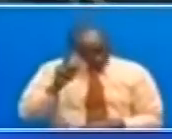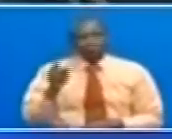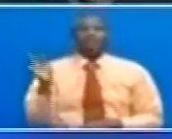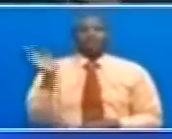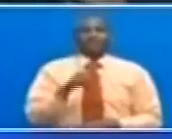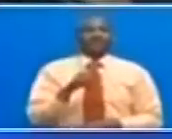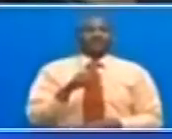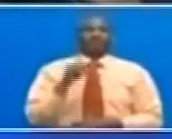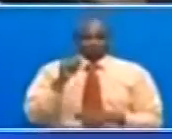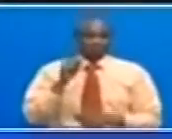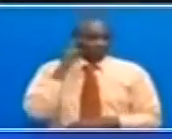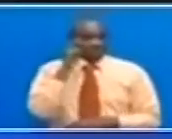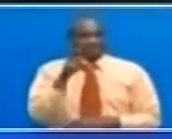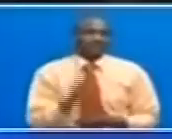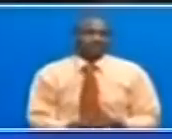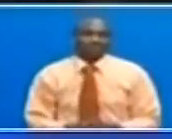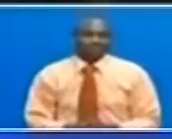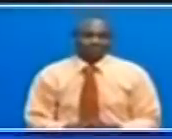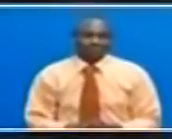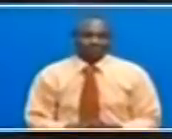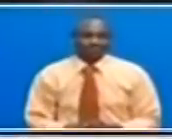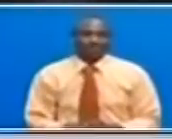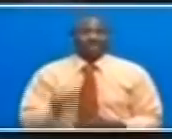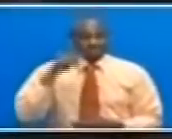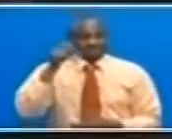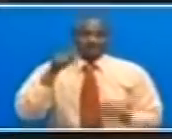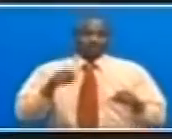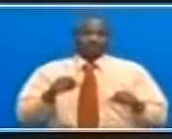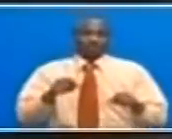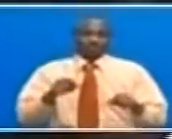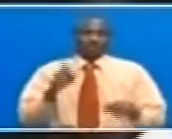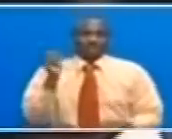itakuwa na nafasi ya kusikizwa. Hussein Mohammed, KTN Leo, Nairobi.